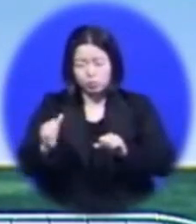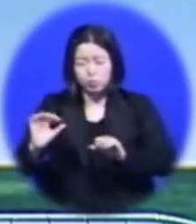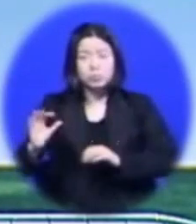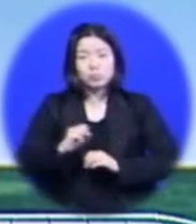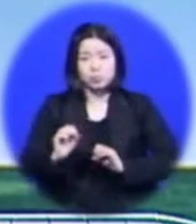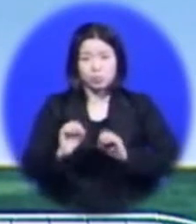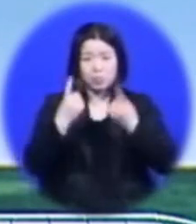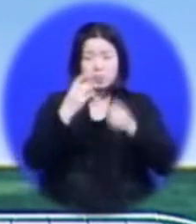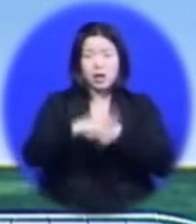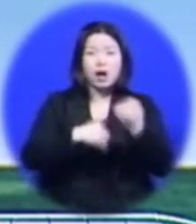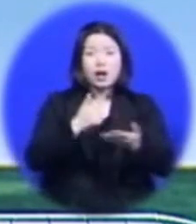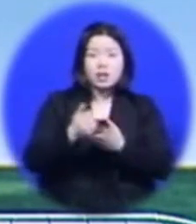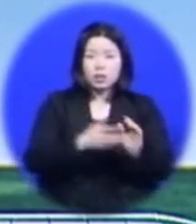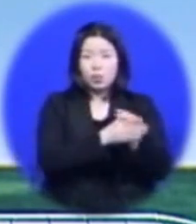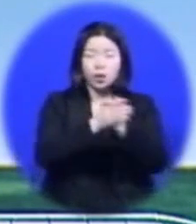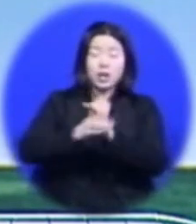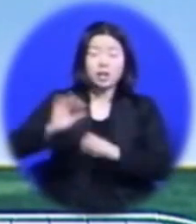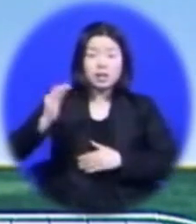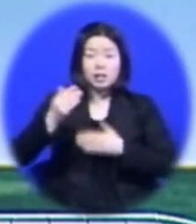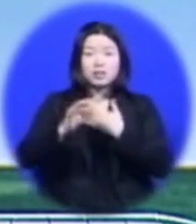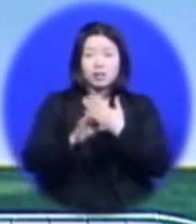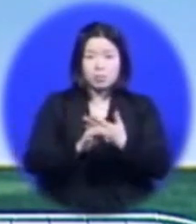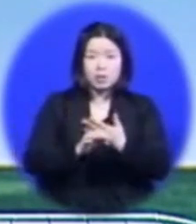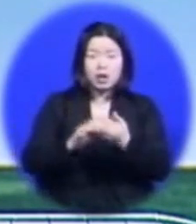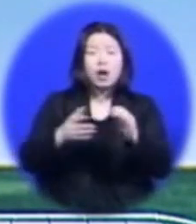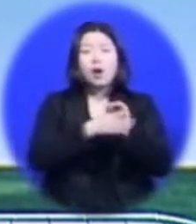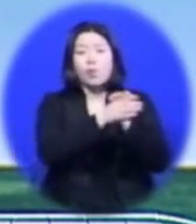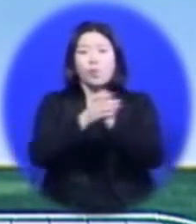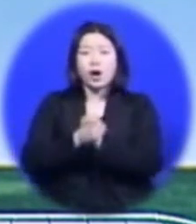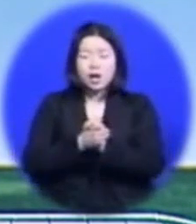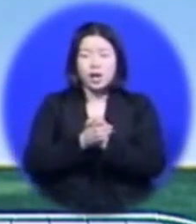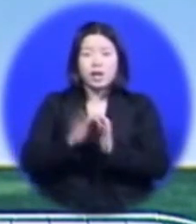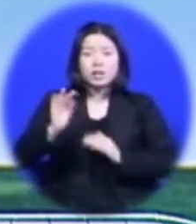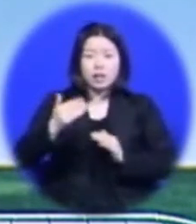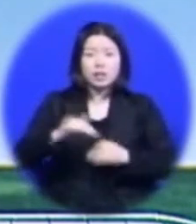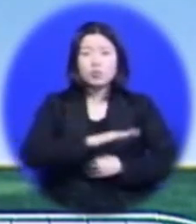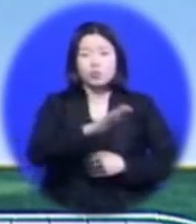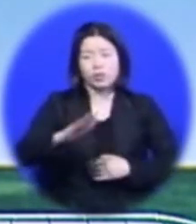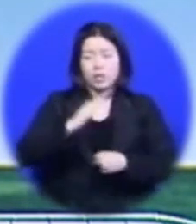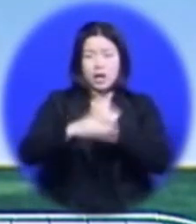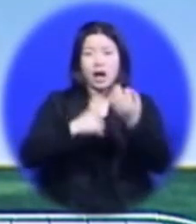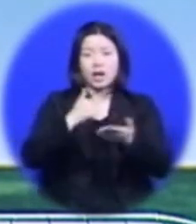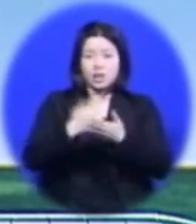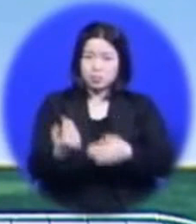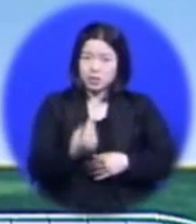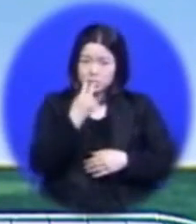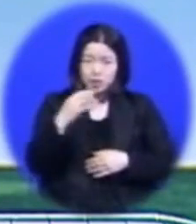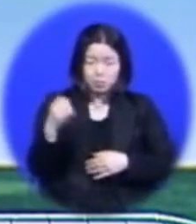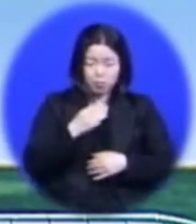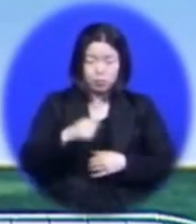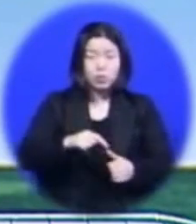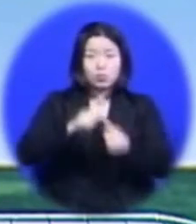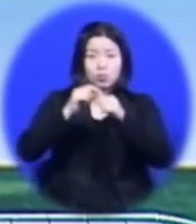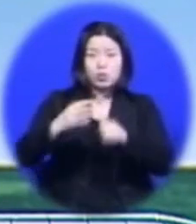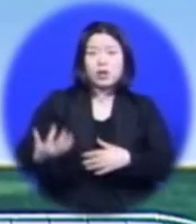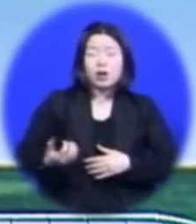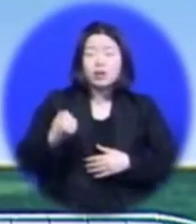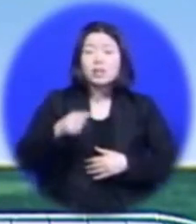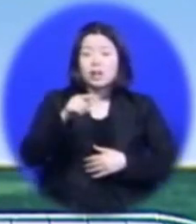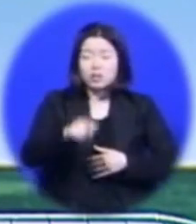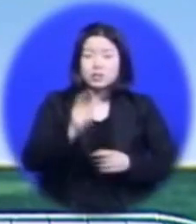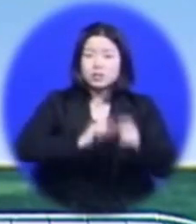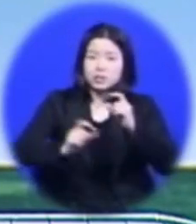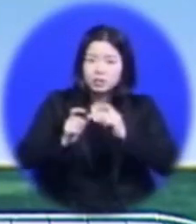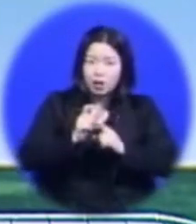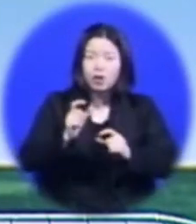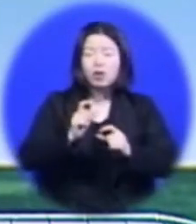말미암아 하나님과 화해하게 되었다면 화해한 우리가 하나님의 생명으로 구원을 얻으리라는 것은